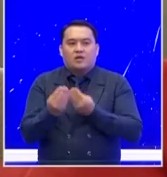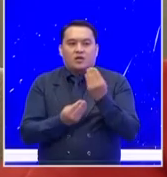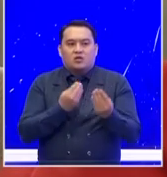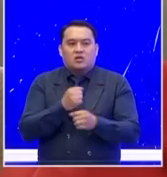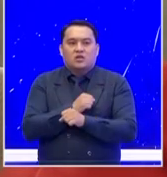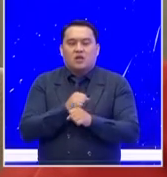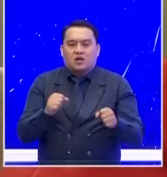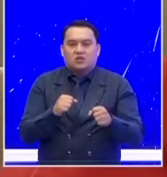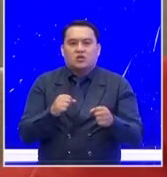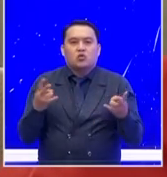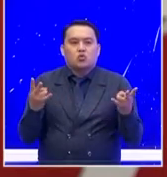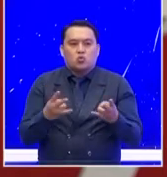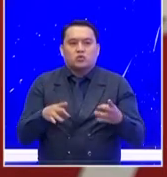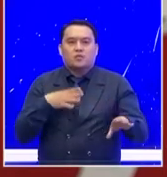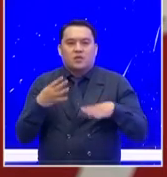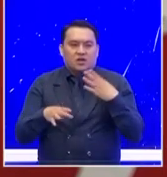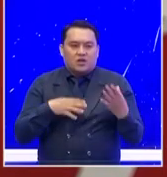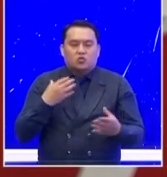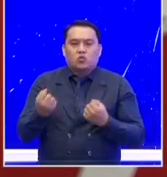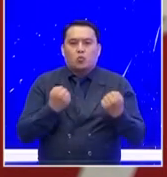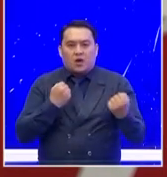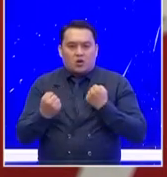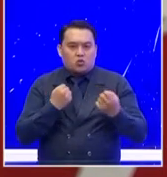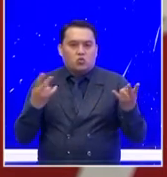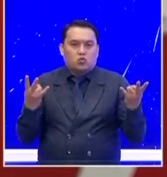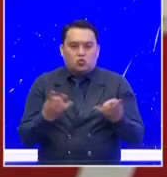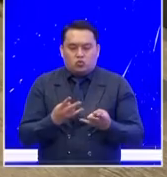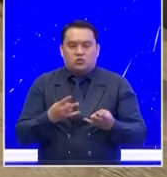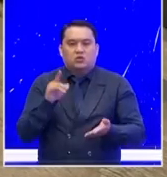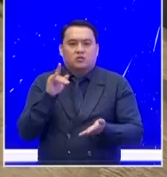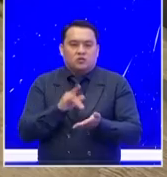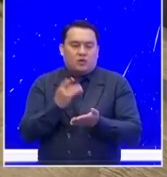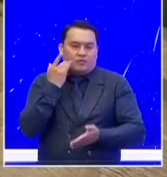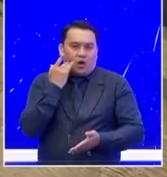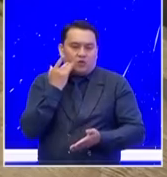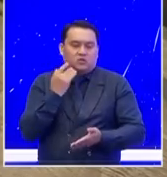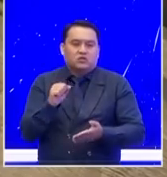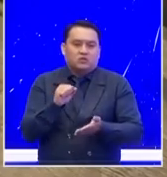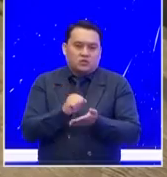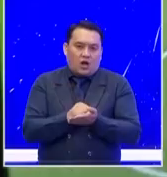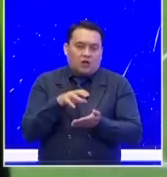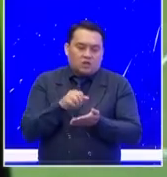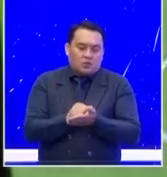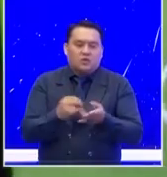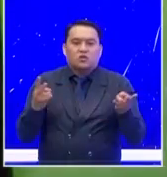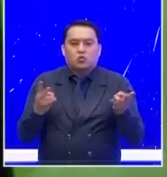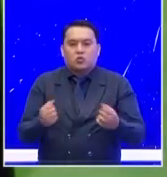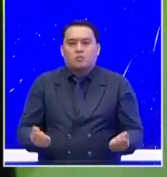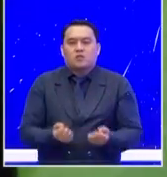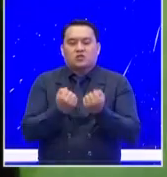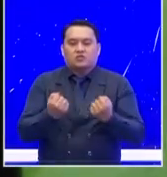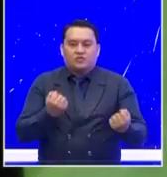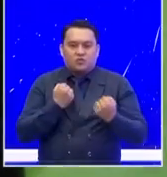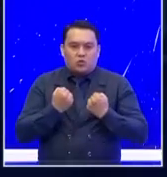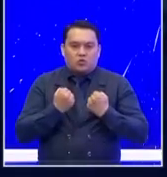стоит. Между матчами необходимо делать перерывы. И к тому же зарядку никто не отменял. В это нелегкое время спортсмены всем советуют поддерживать